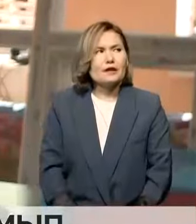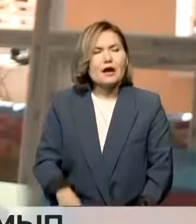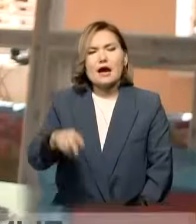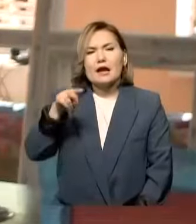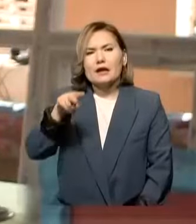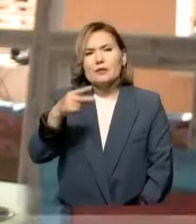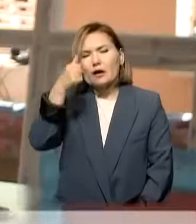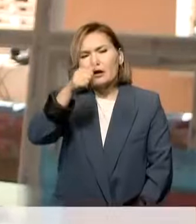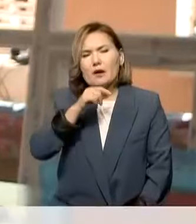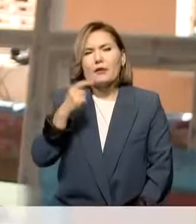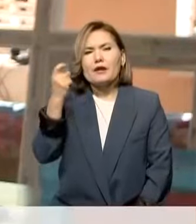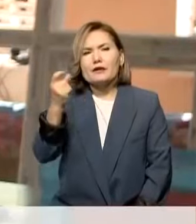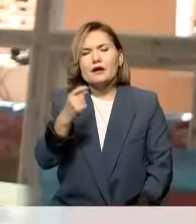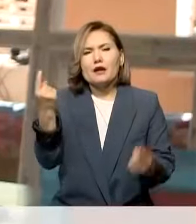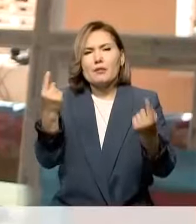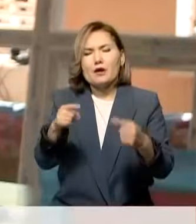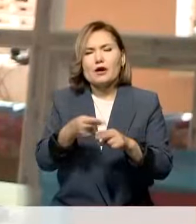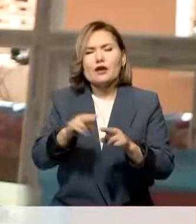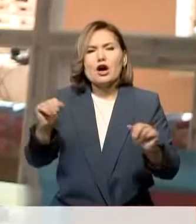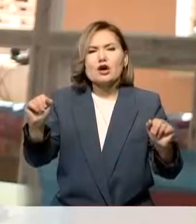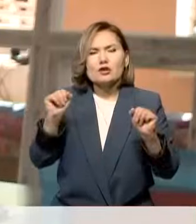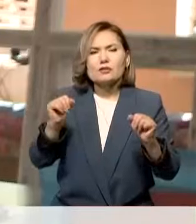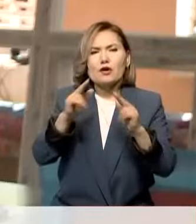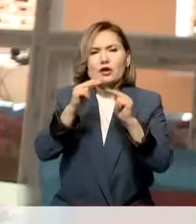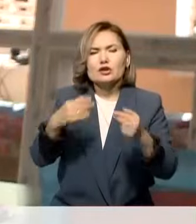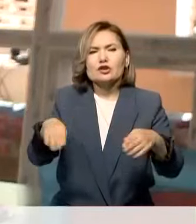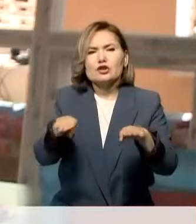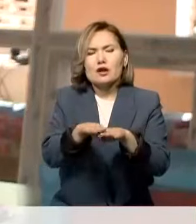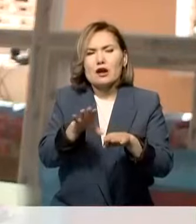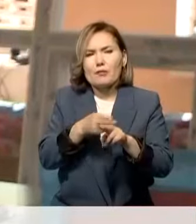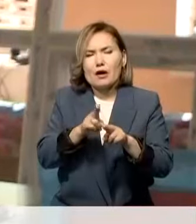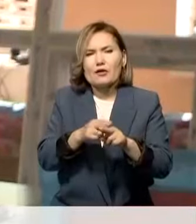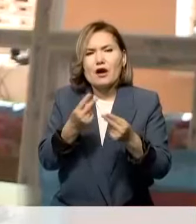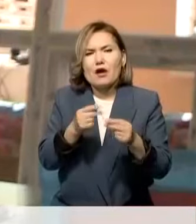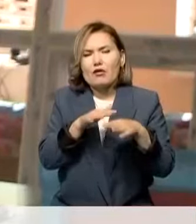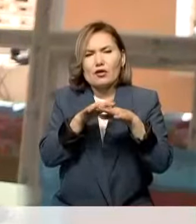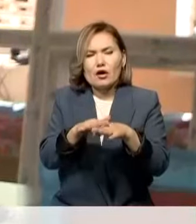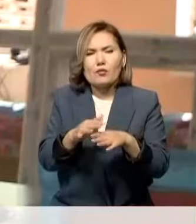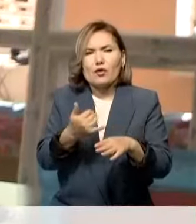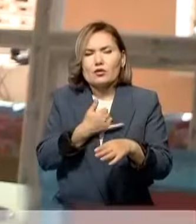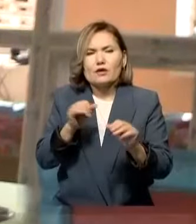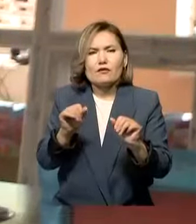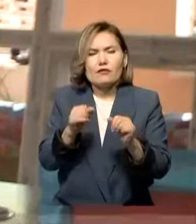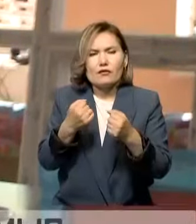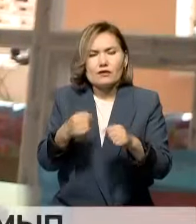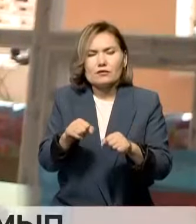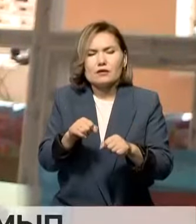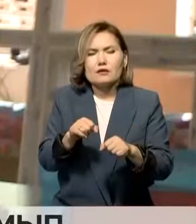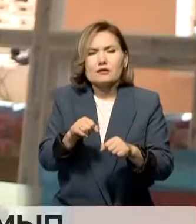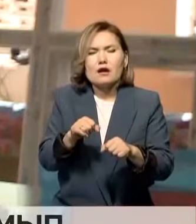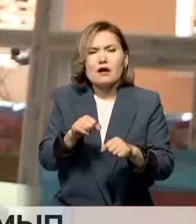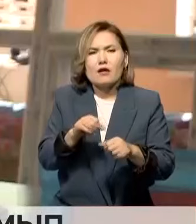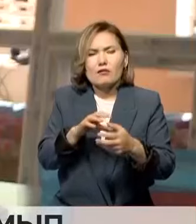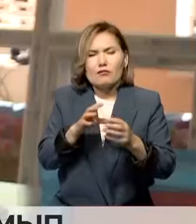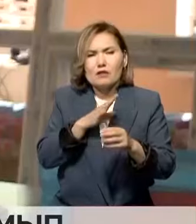2000 жылға қарай экономикалық тоқырау кезінде спорт залымыз жабылып қалды. Себебі оны ұстап тұруға қаражат мүмкіншілігі болмады. Нысан әбден тозып